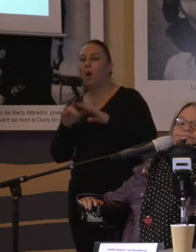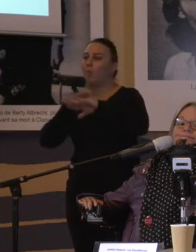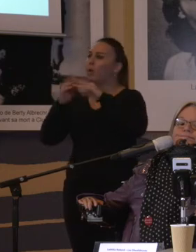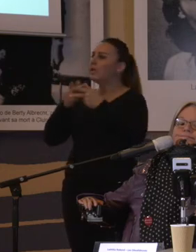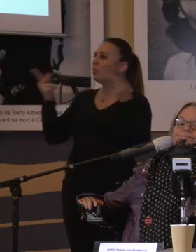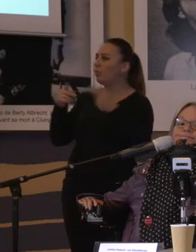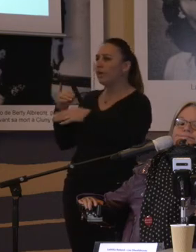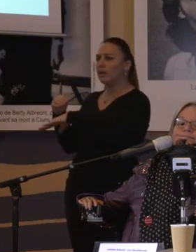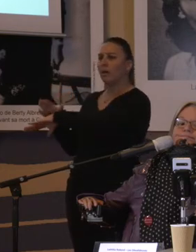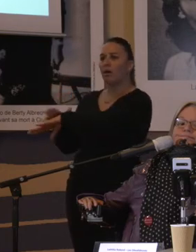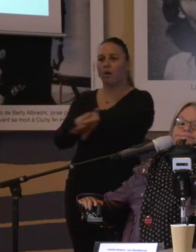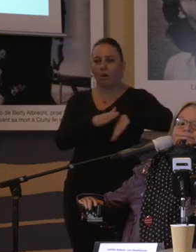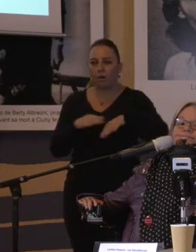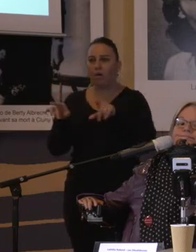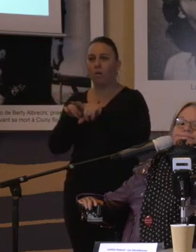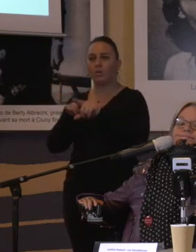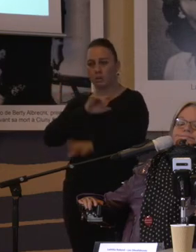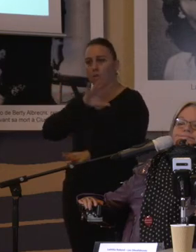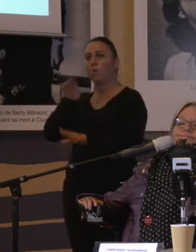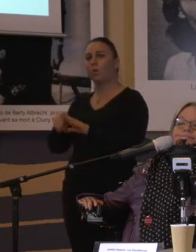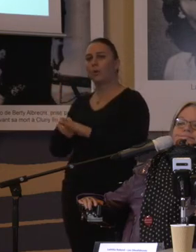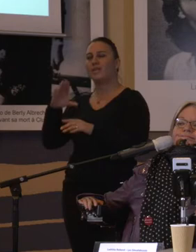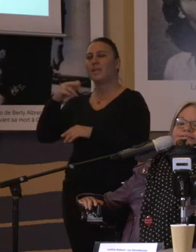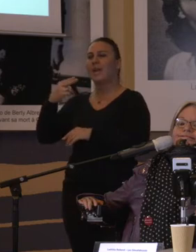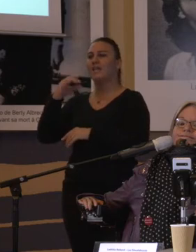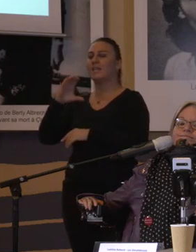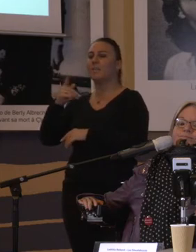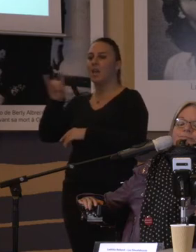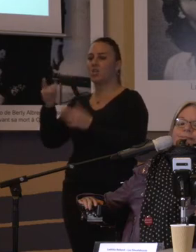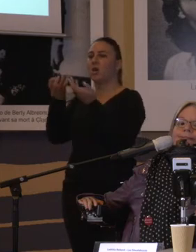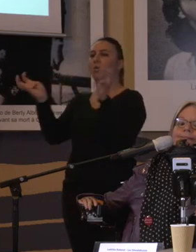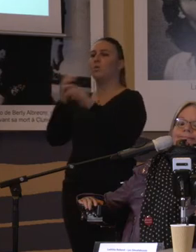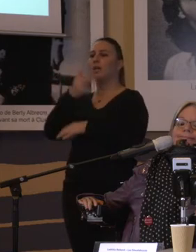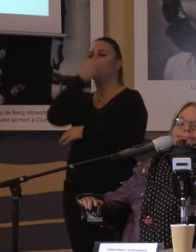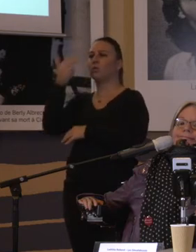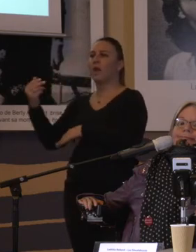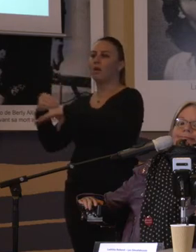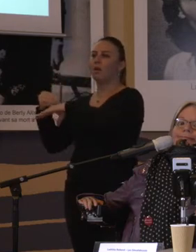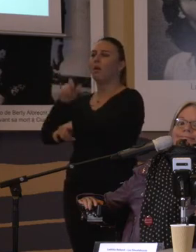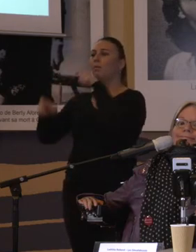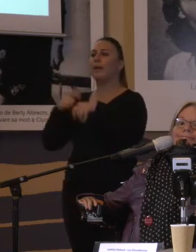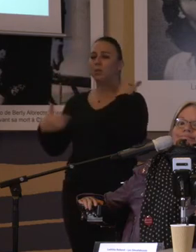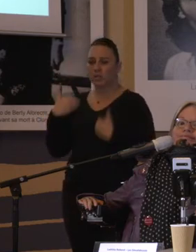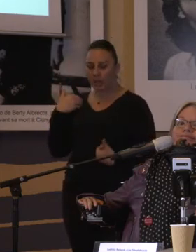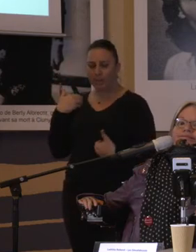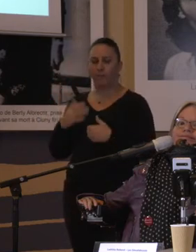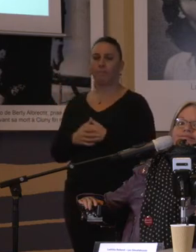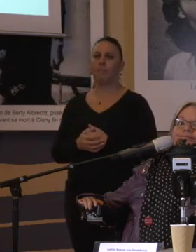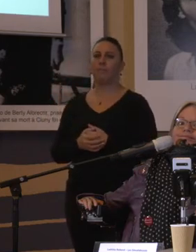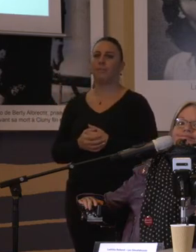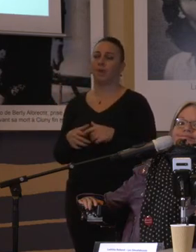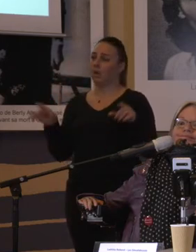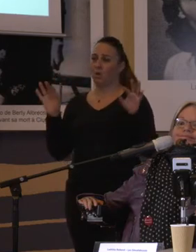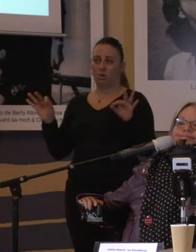publiques, y compris celles menées par le CNCPH, le Conseil national consultatif des personnes handicapées, et pareil dans